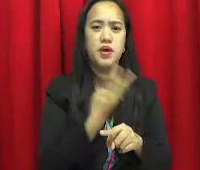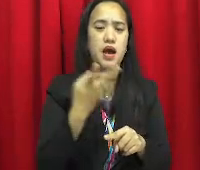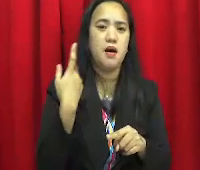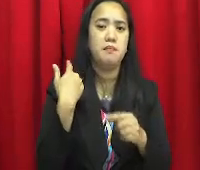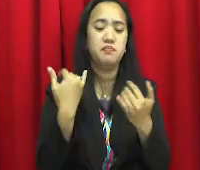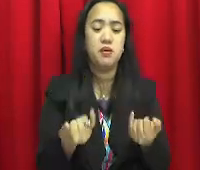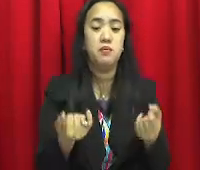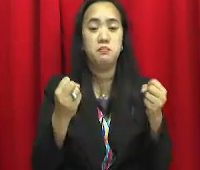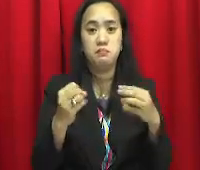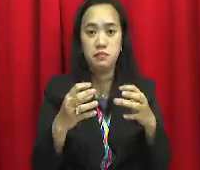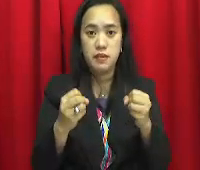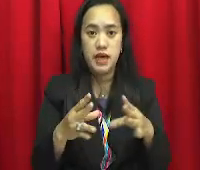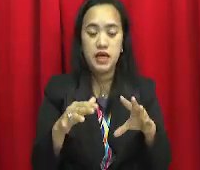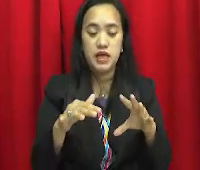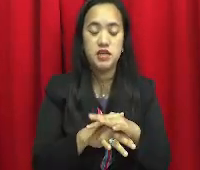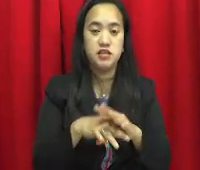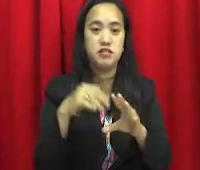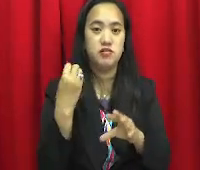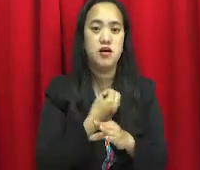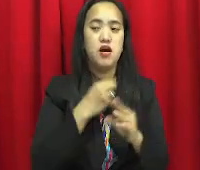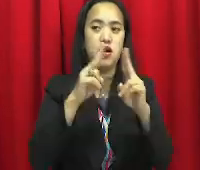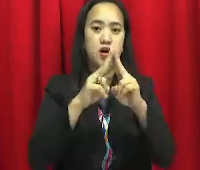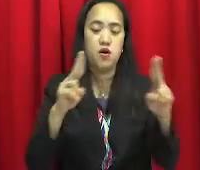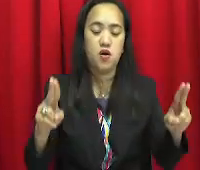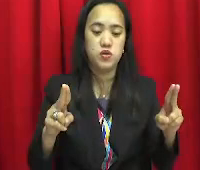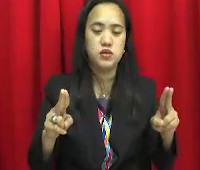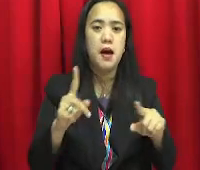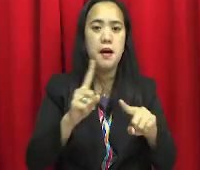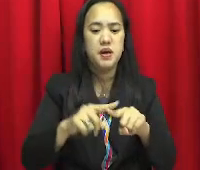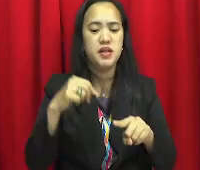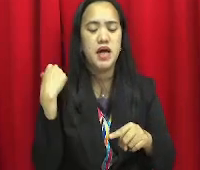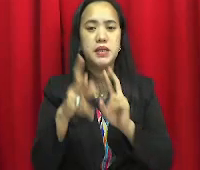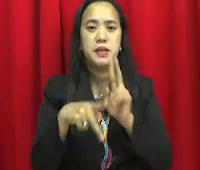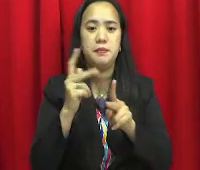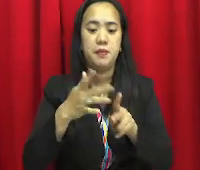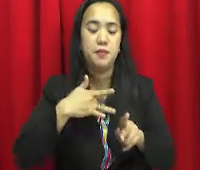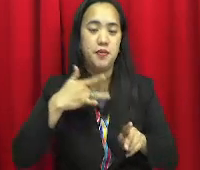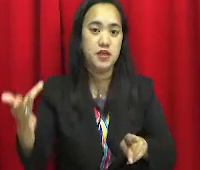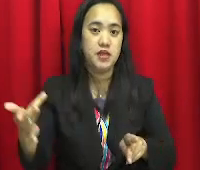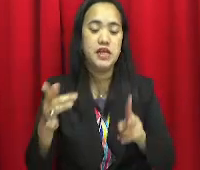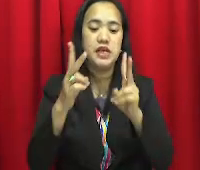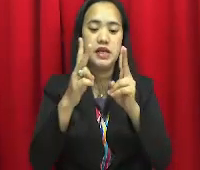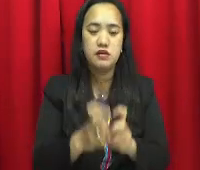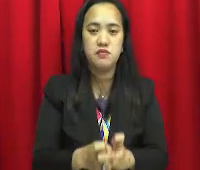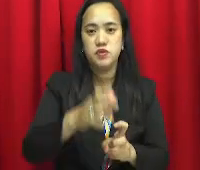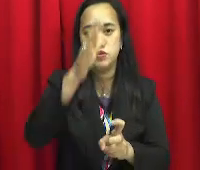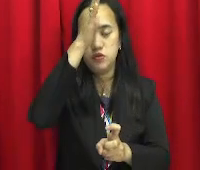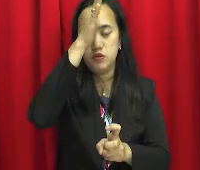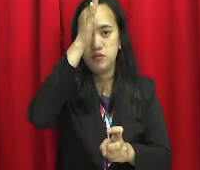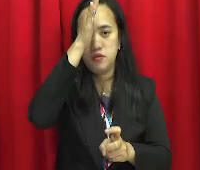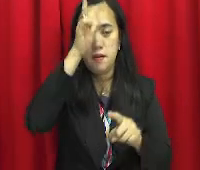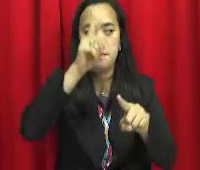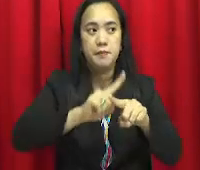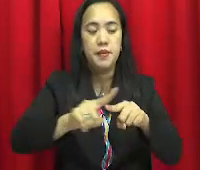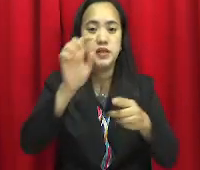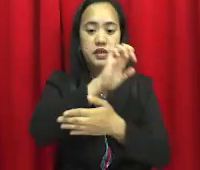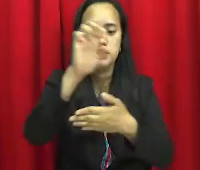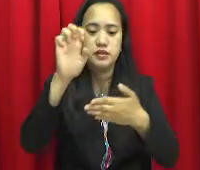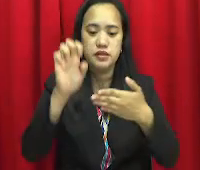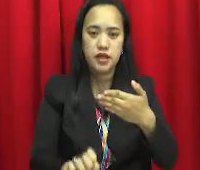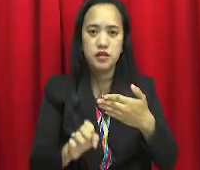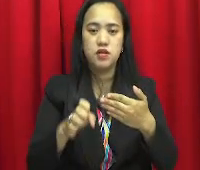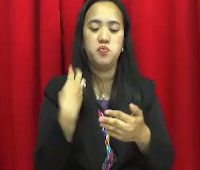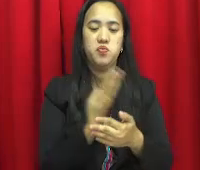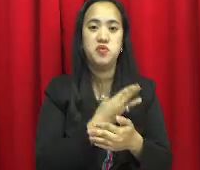asawa. Kahit, di ba, kahit hindi, kasi syempre, feeling nila responsibilidad nila yon. Pero in the end, tayo lang yon yung